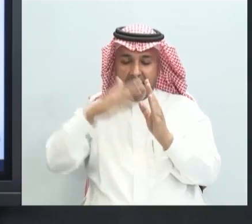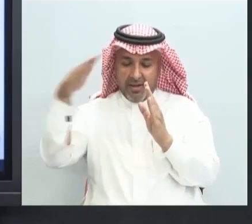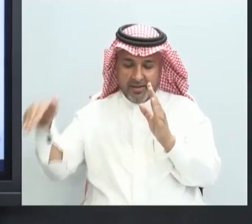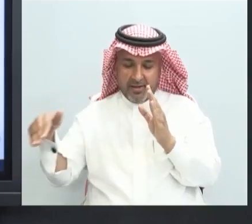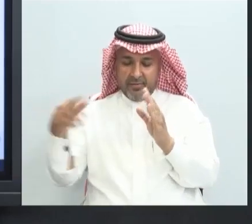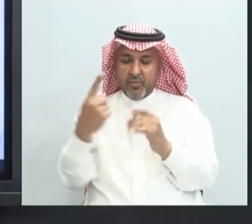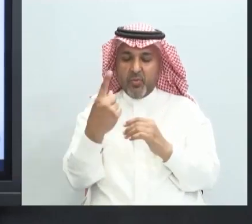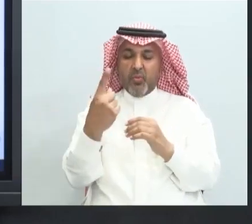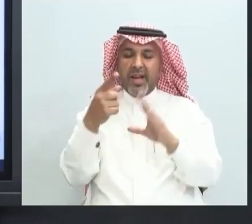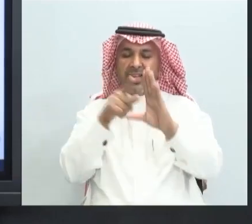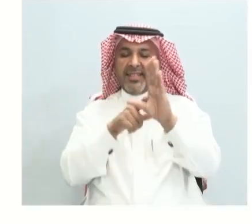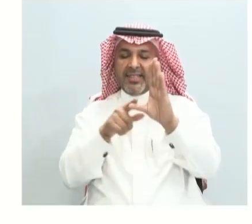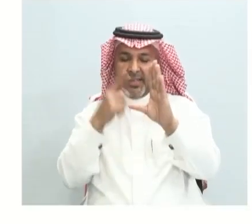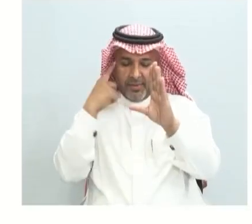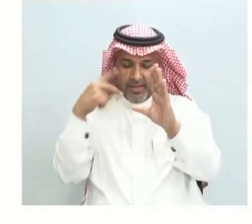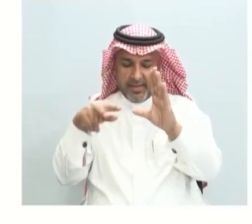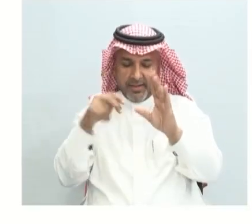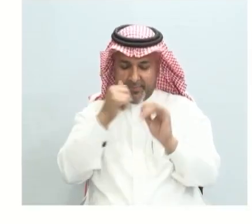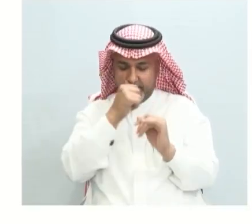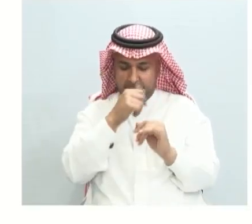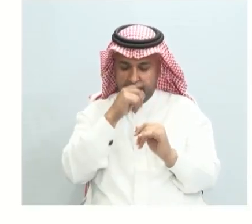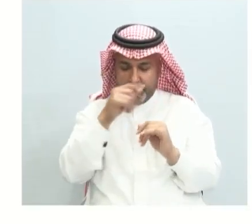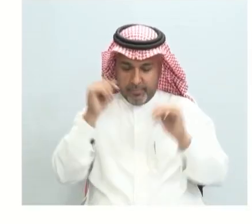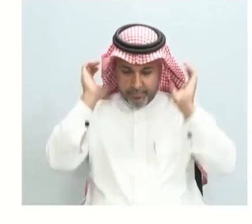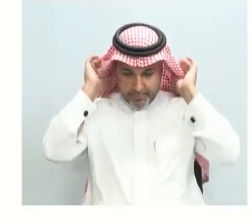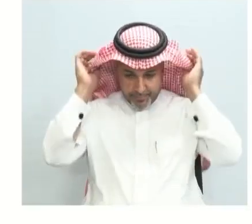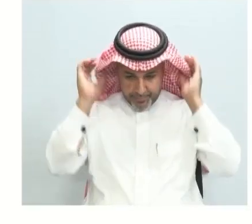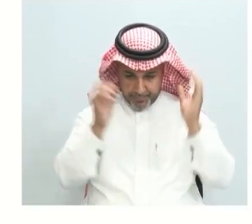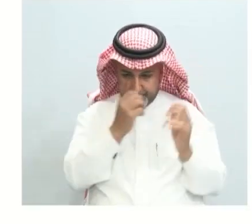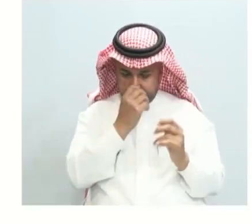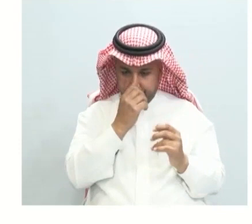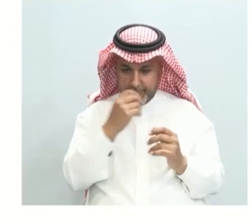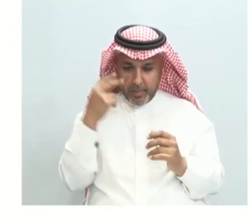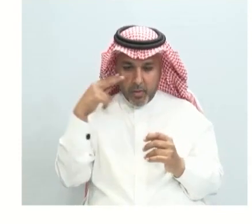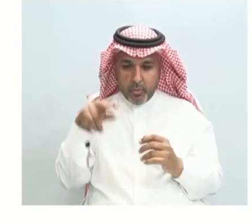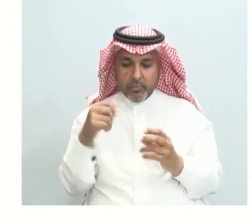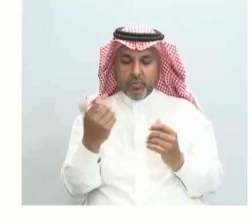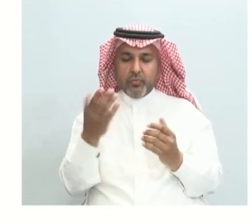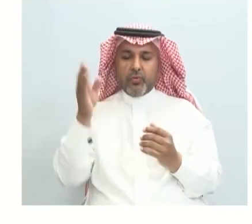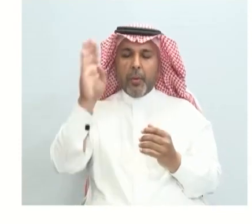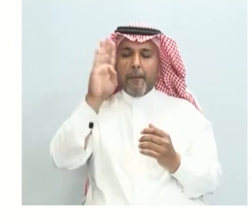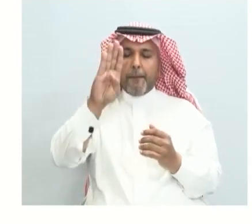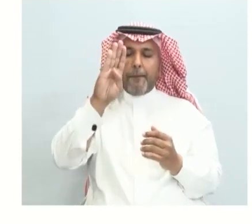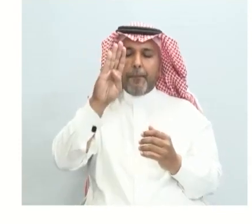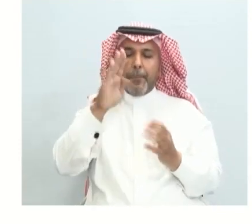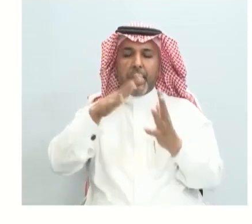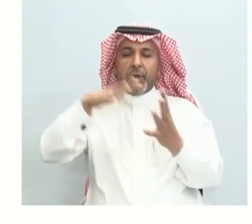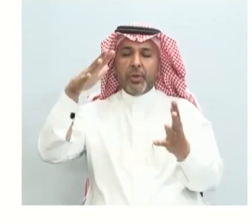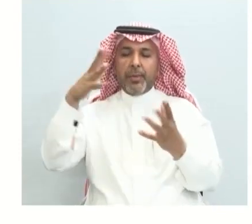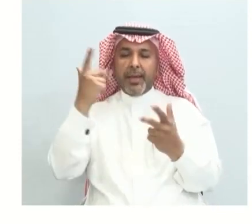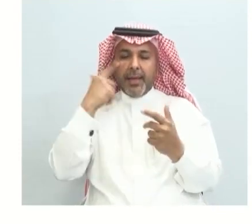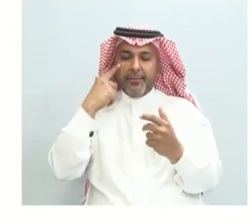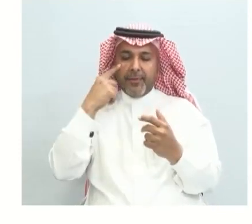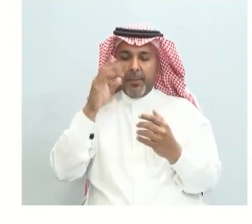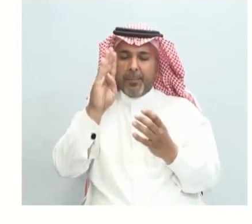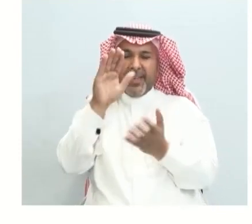ذلك فاحنا اولا في هذه الحاله سوف نوجد الضلع b اولا نوجد الضلع b بعد ذلك والله ممكن